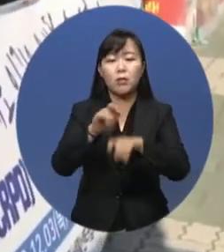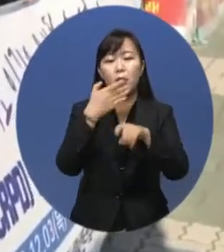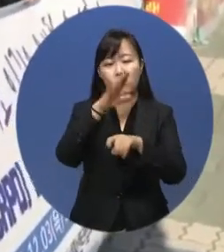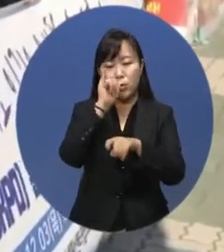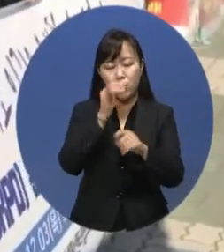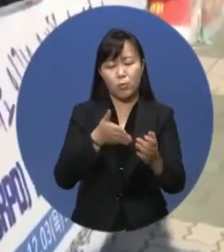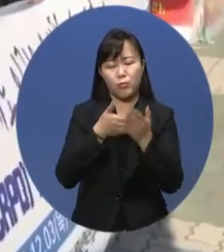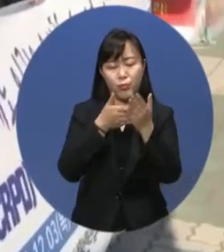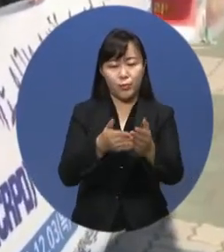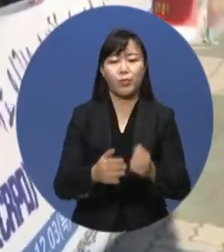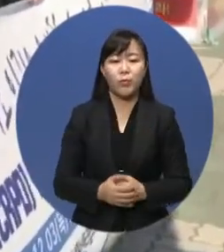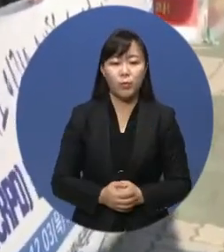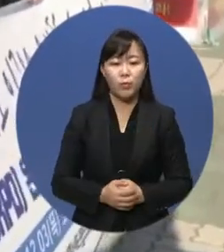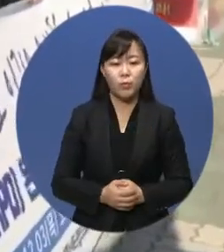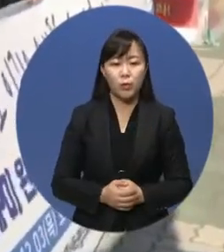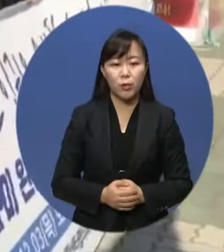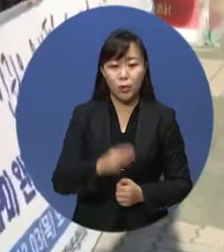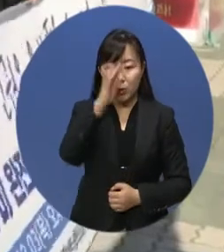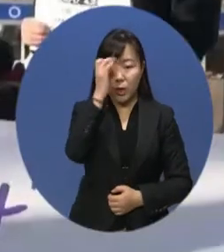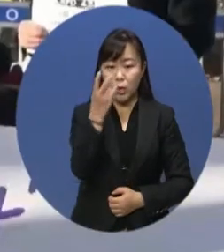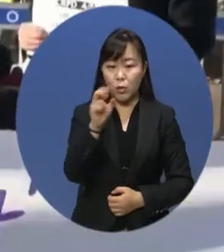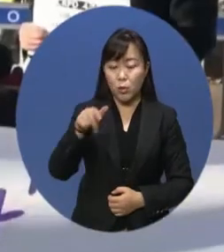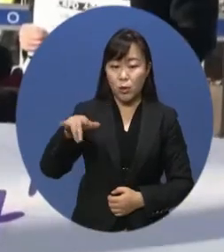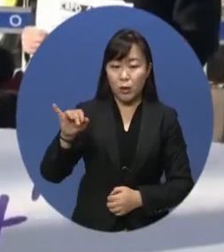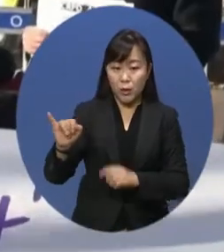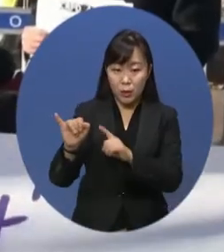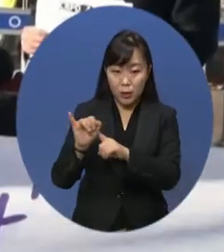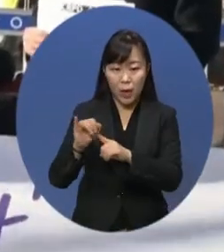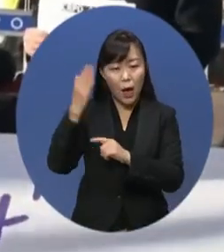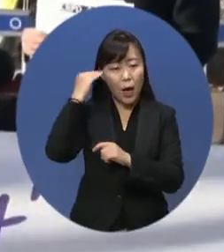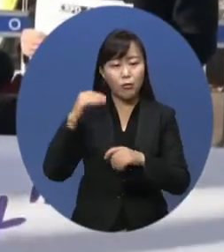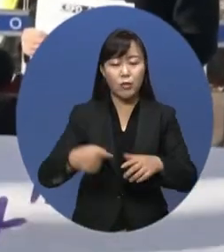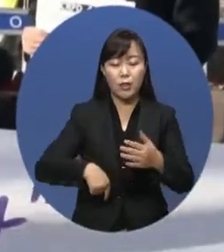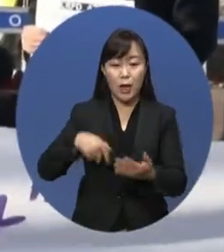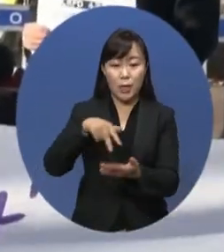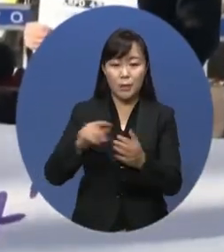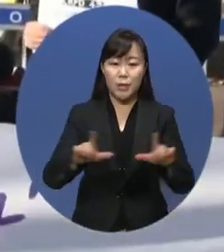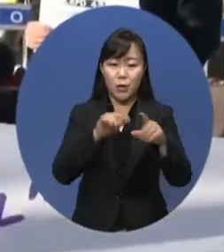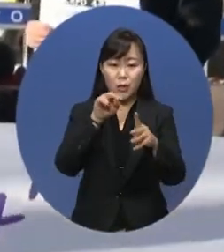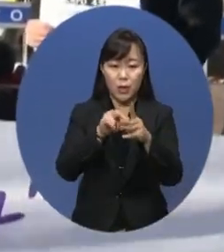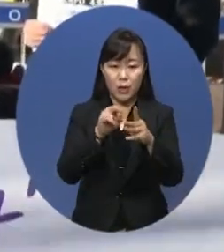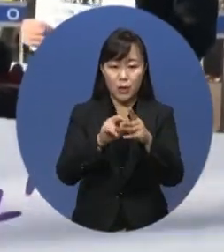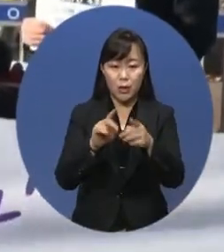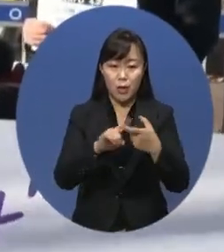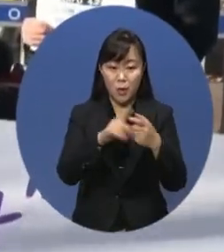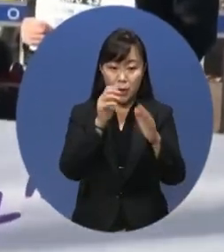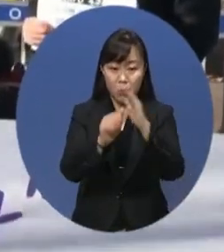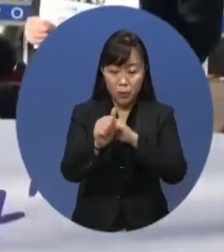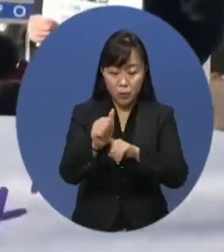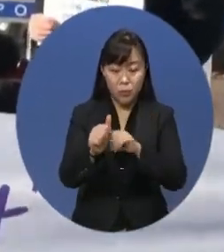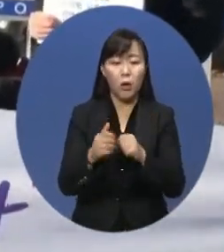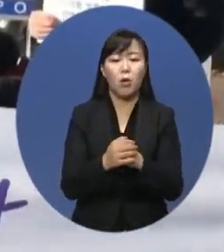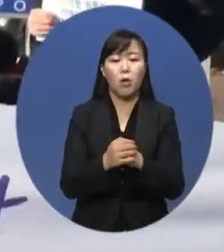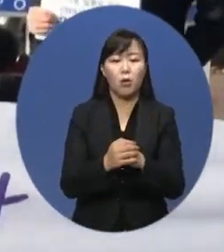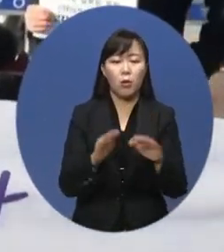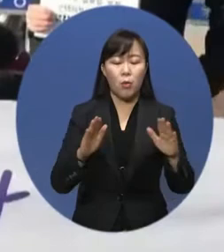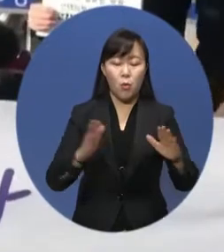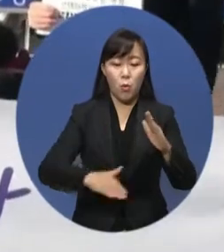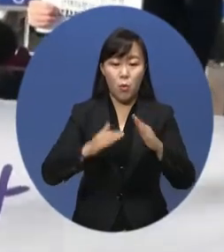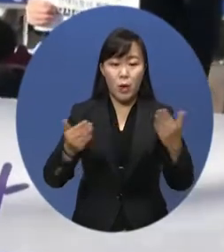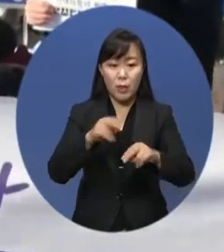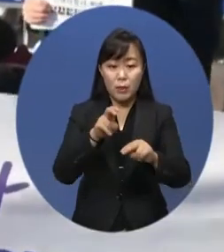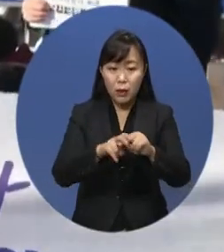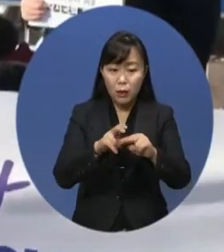주장했습니다. 최영기 한국자립생활센터 협의회 대표는 중증장애인 권리 중심 공공